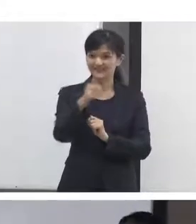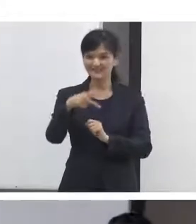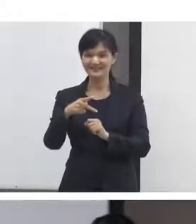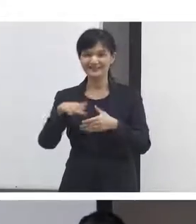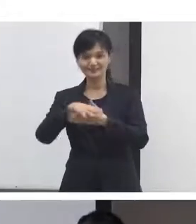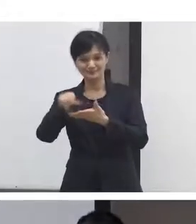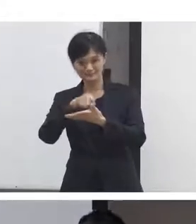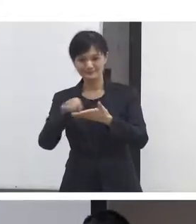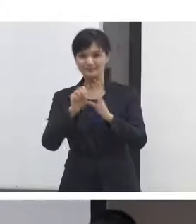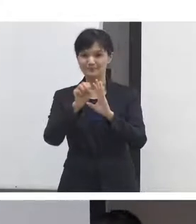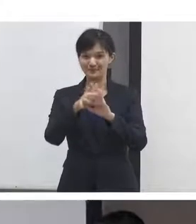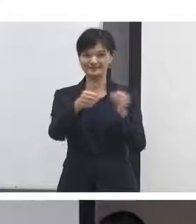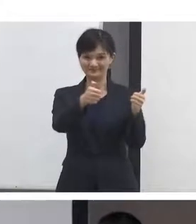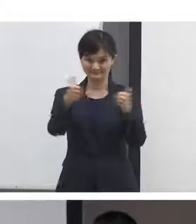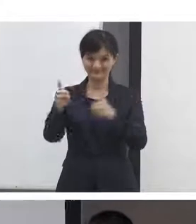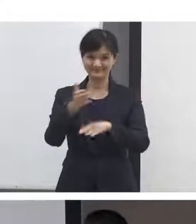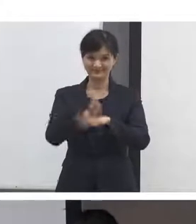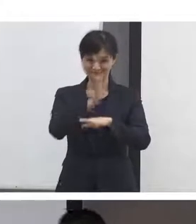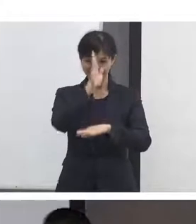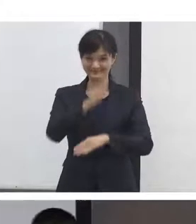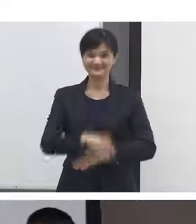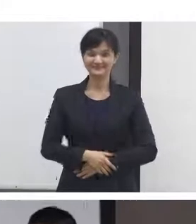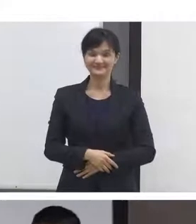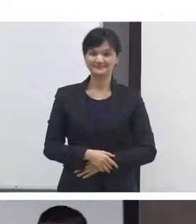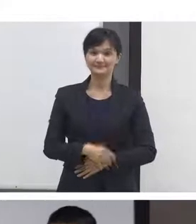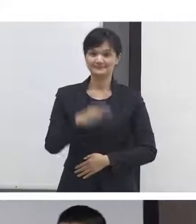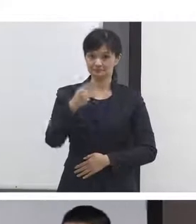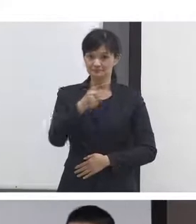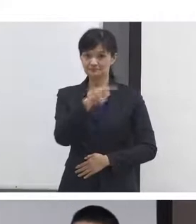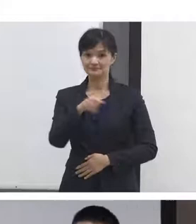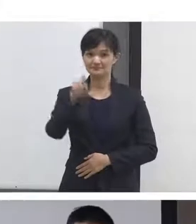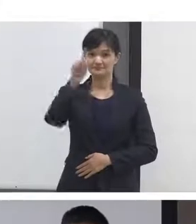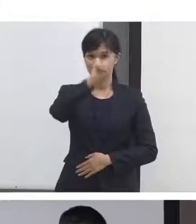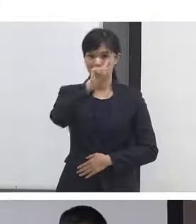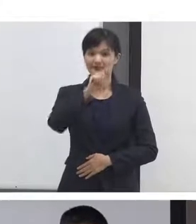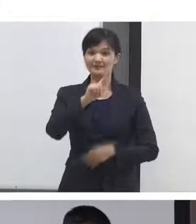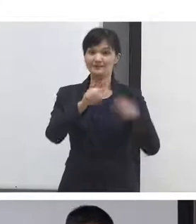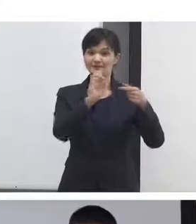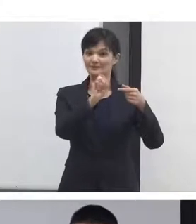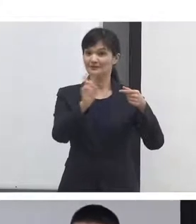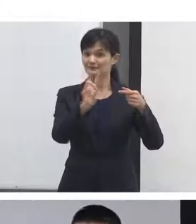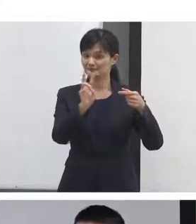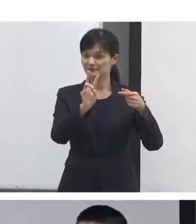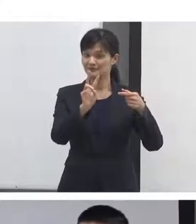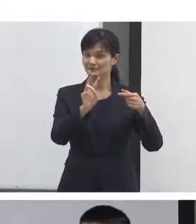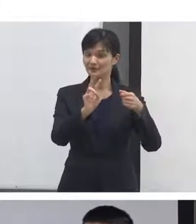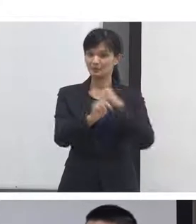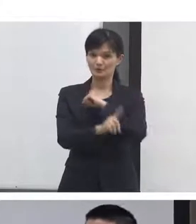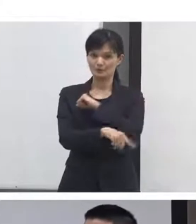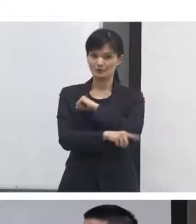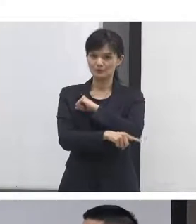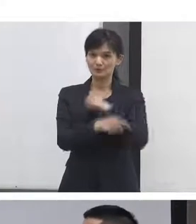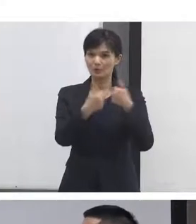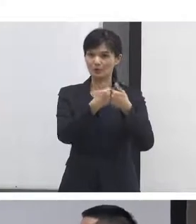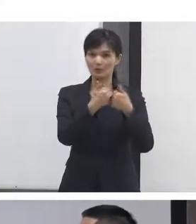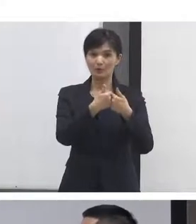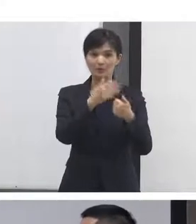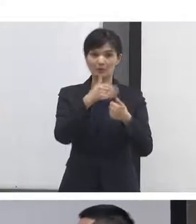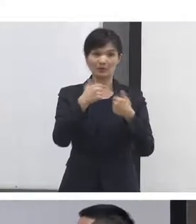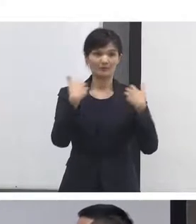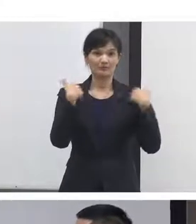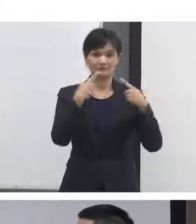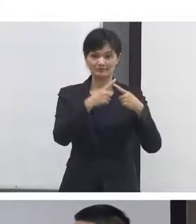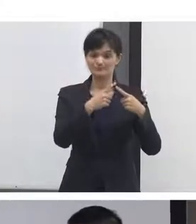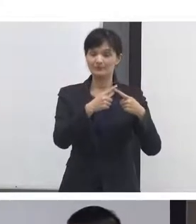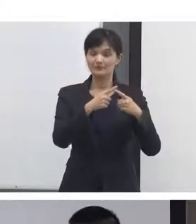好，再来呢，这是上一届 G0V Summit 在最后上一届的总招 EPA 的投